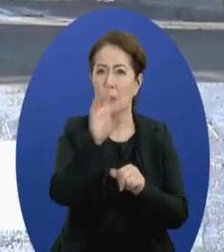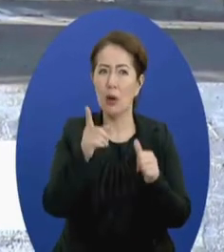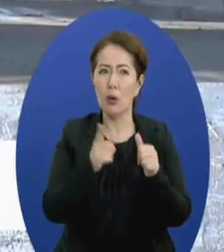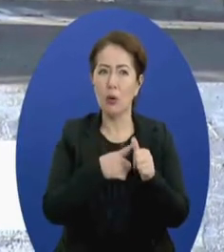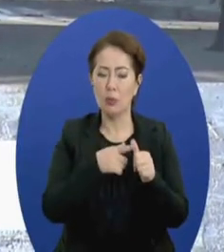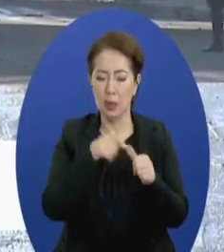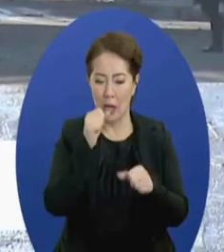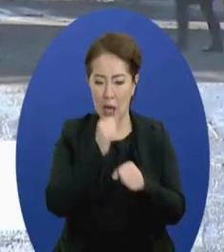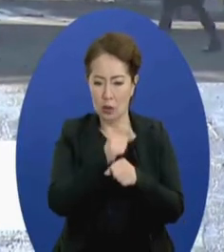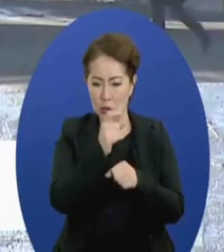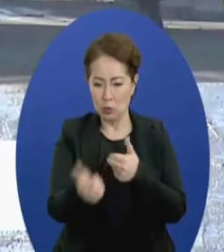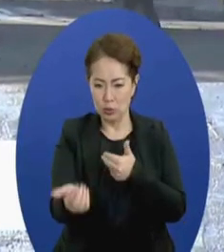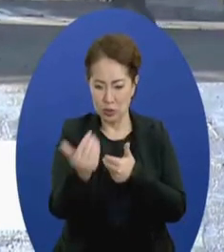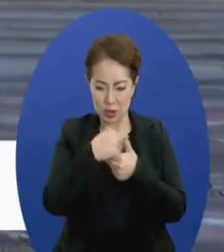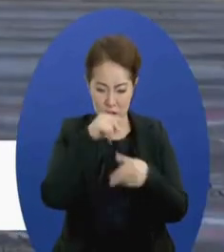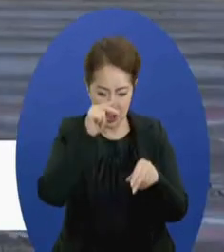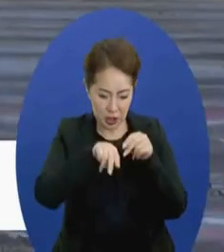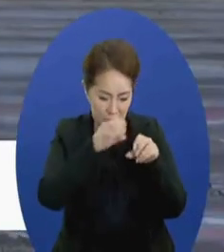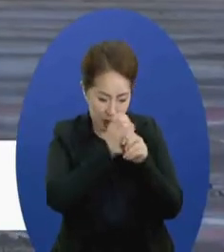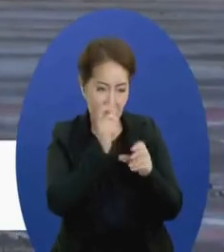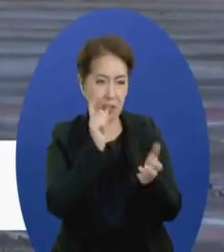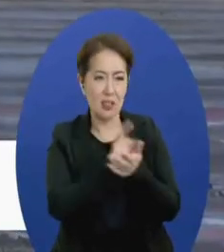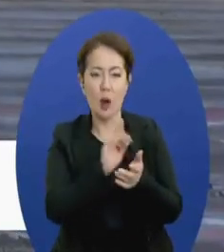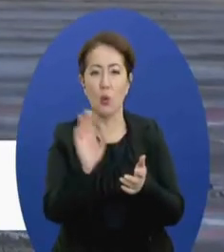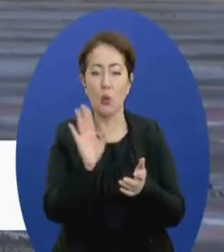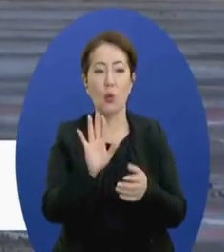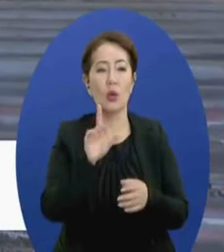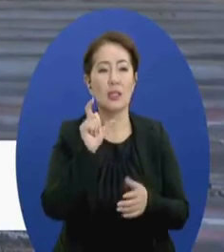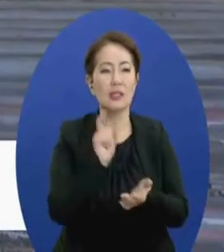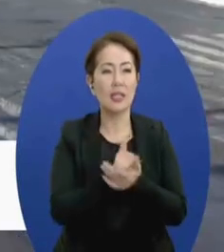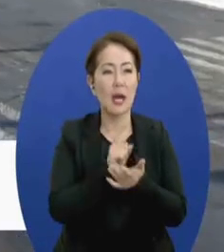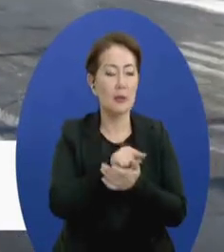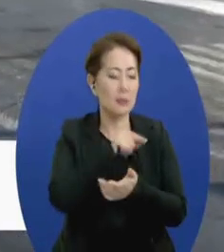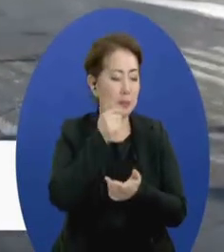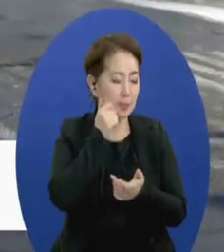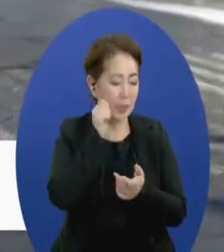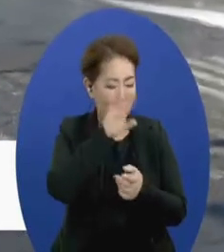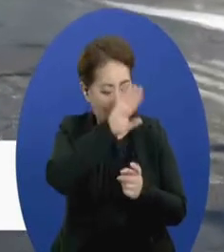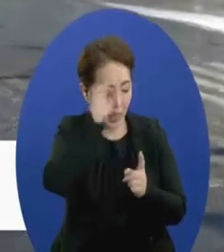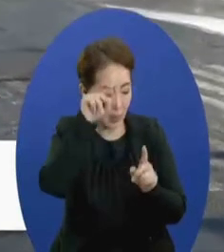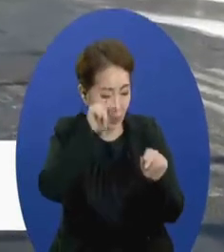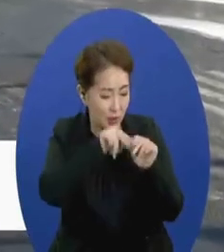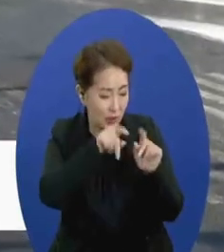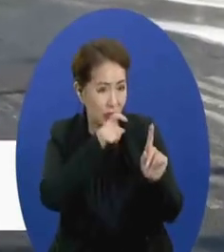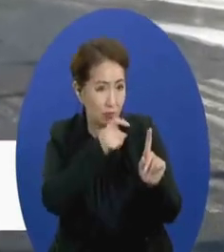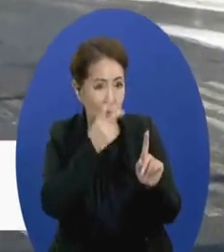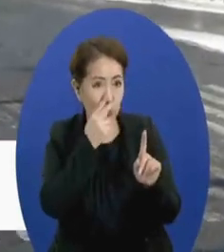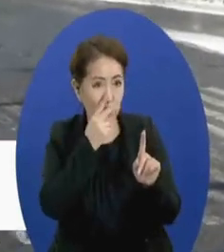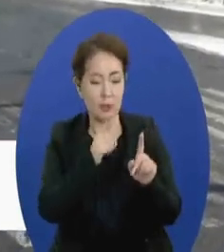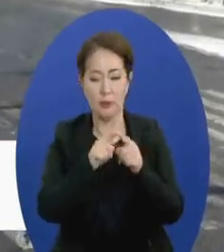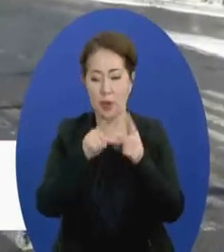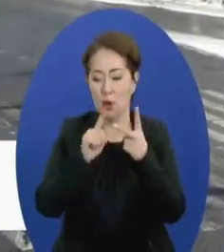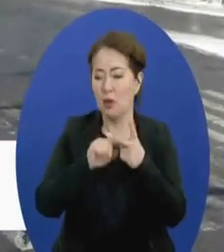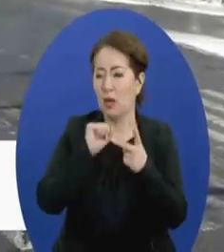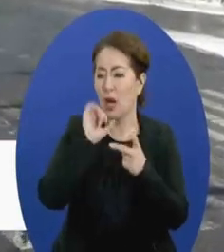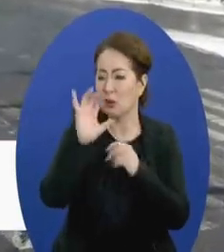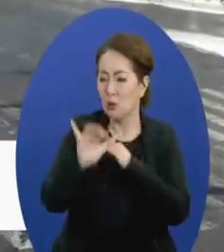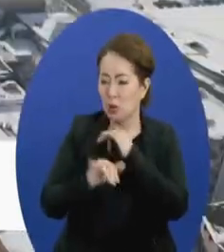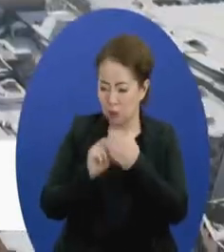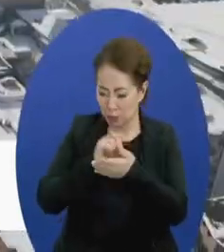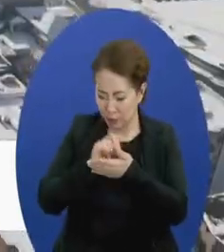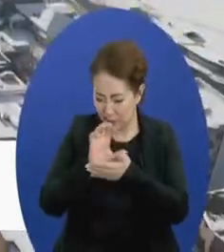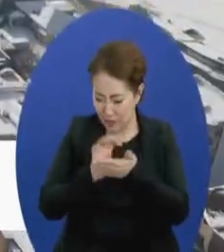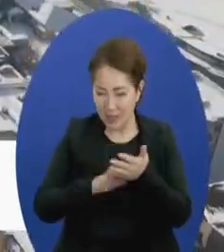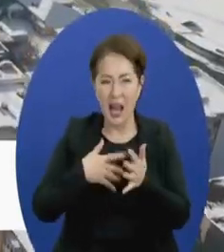шинжилгээнд хамрагдсан байх шаардлагыг тавихгүй. Харин бие халууныг нь хэмжих, асуумж бөглүүлэхээс эхлээд тодорхой халдвар хамгааллын